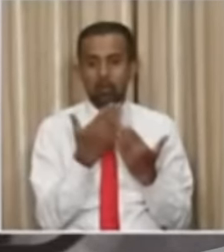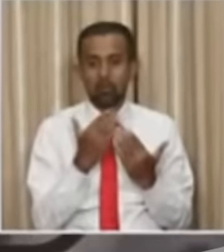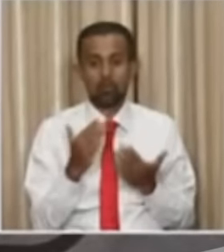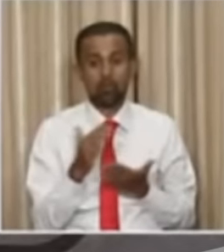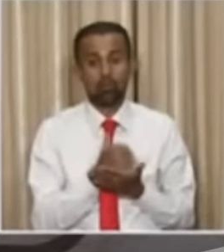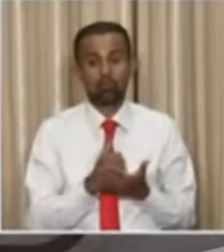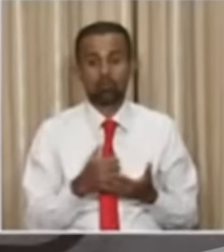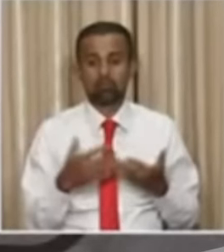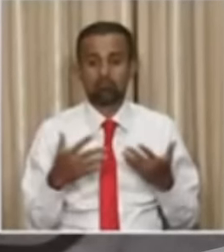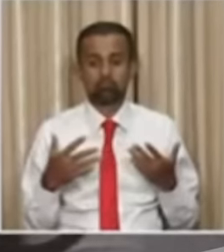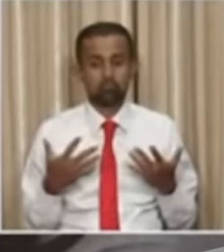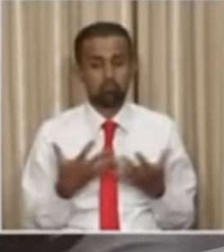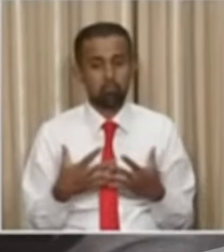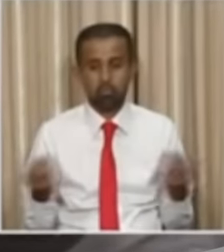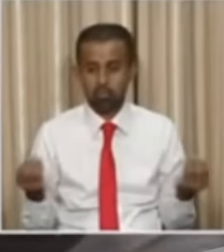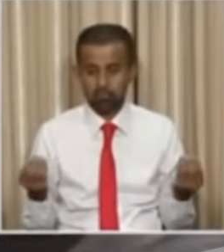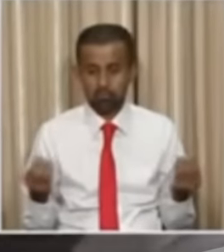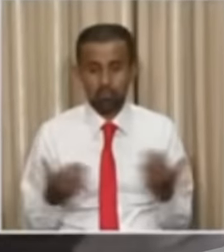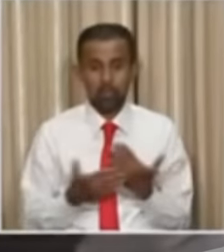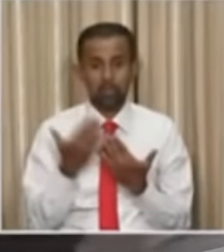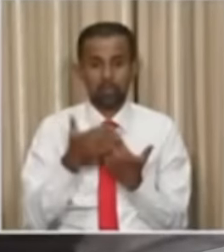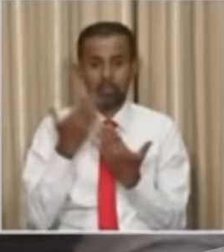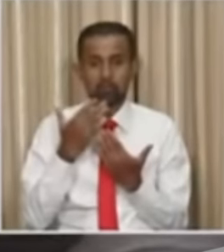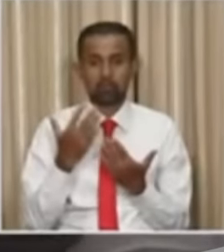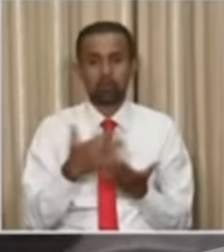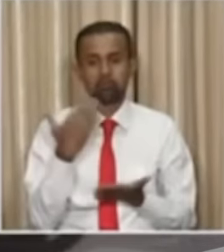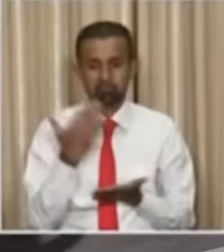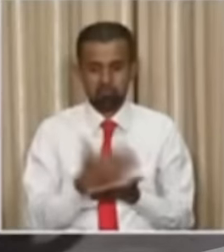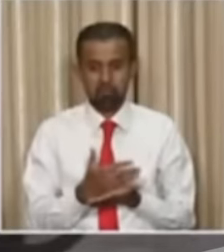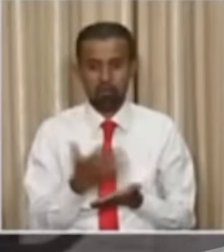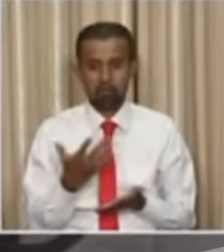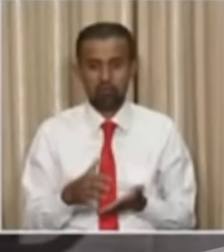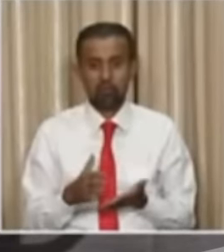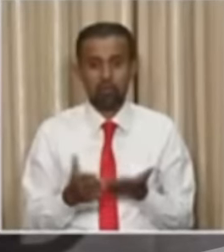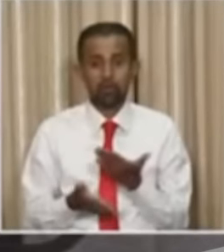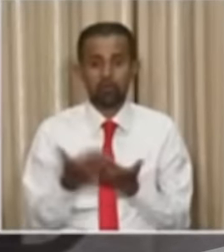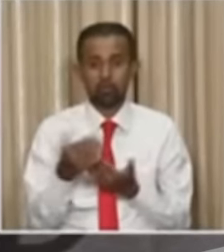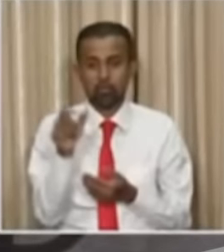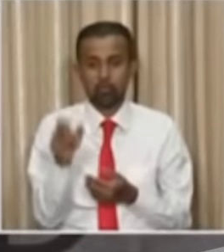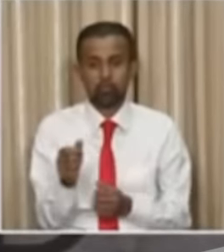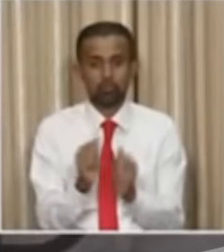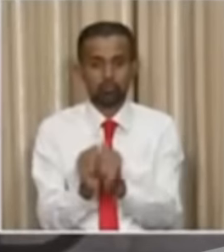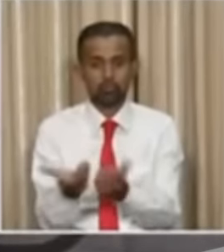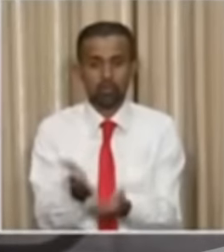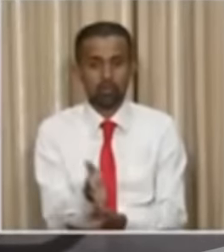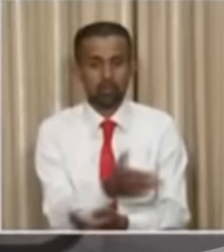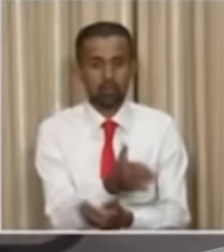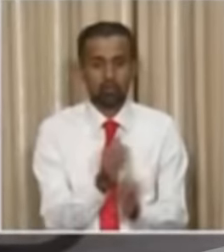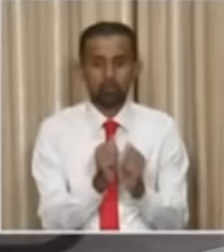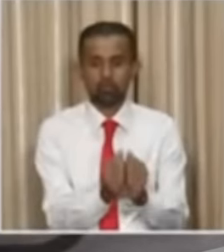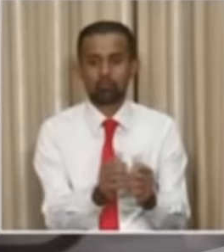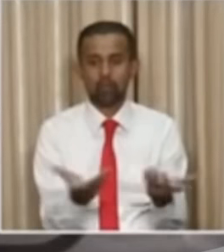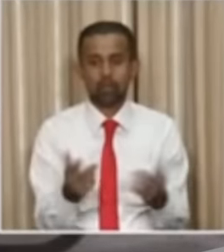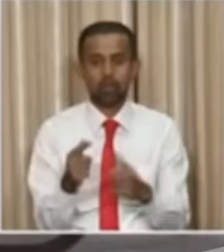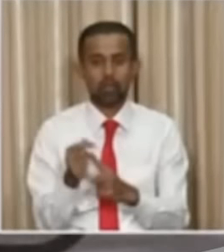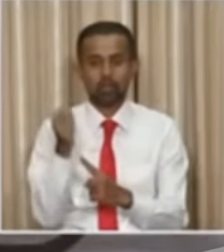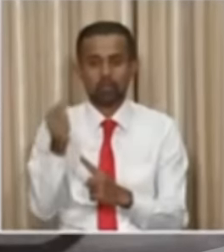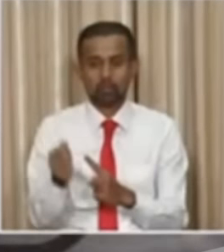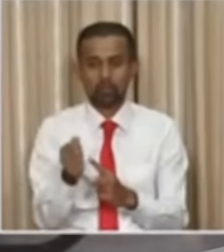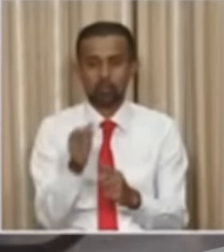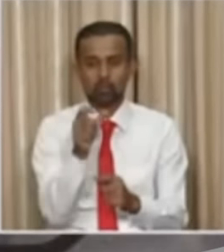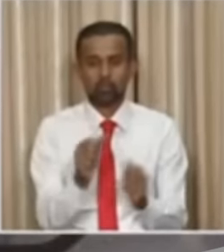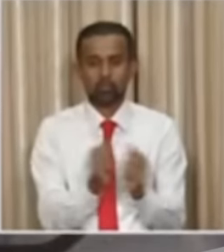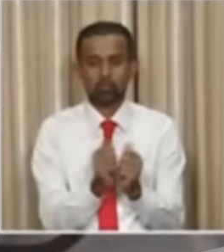කඩන් වැටලා ඉදිකිරීම කර්මාන්තේ නතර වෙලා තියෙන්නේ. මේසන් බාසුන් රස්සාව නැ, අත් උදව් කරුවට රස්සාව නැ, ඉංජිනේරු මහත්තයට රස්සාව